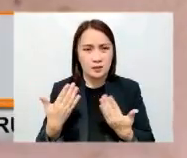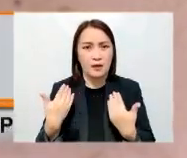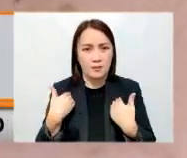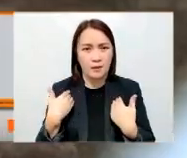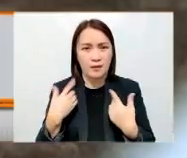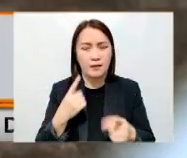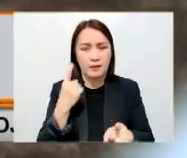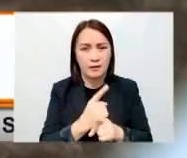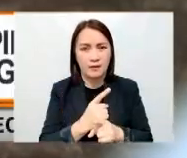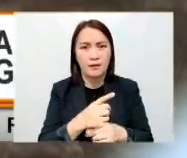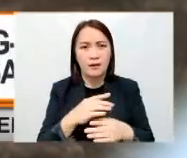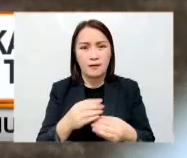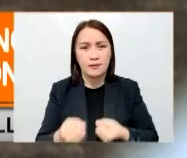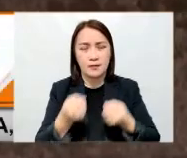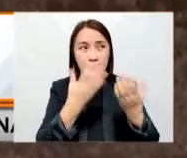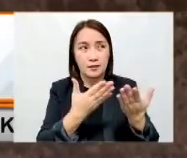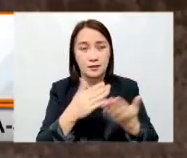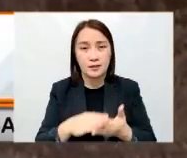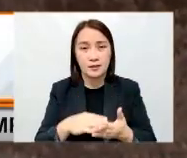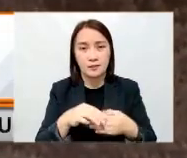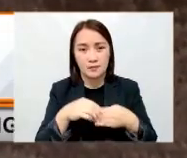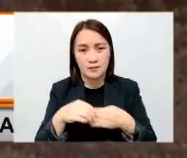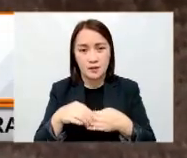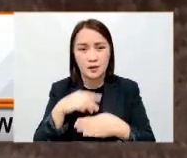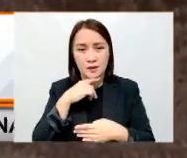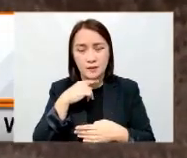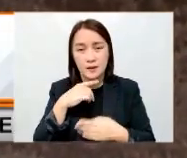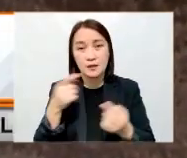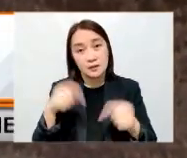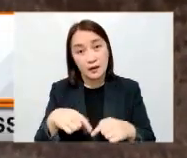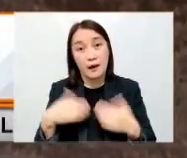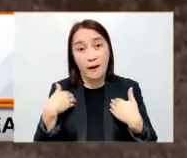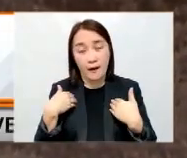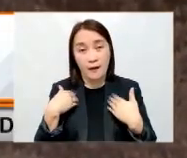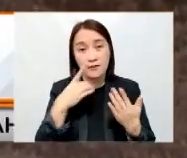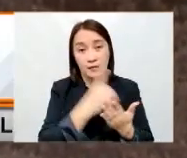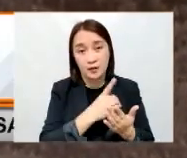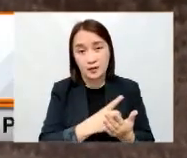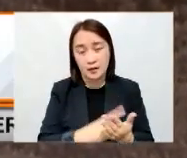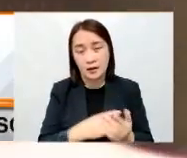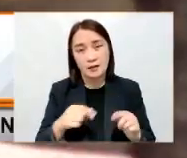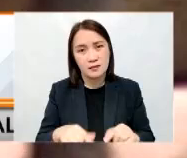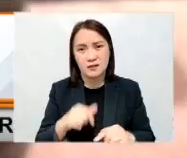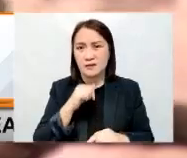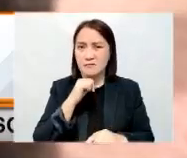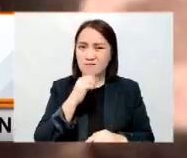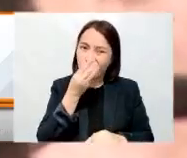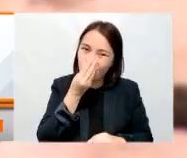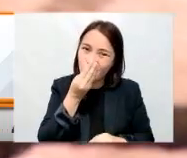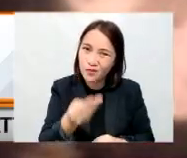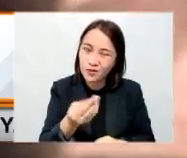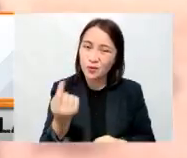mag-angkat ng supply hanggang katapusan ng taon. Base sa datos na meron kami ay hindi naman ganun karami yung dapat na import